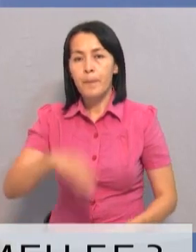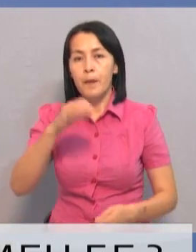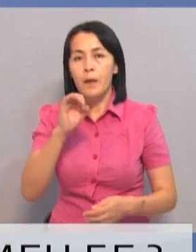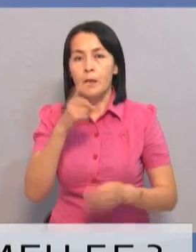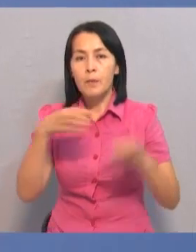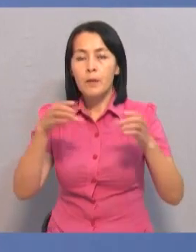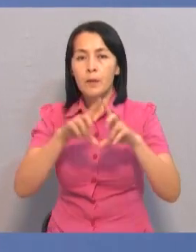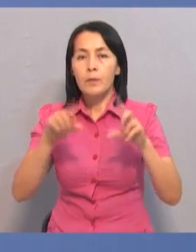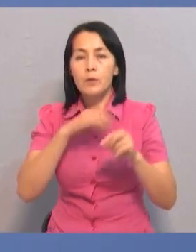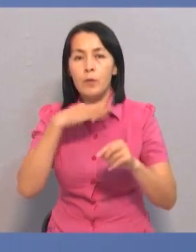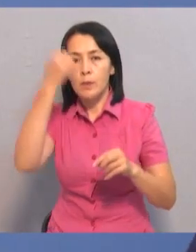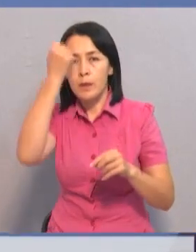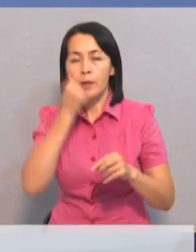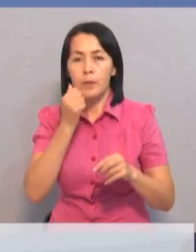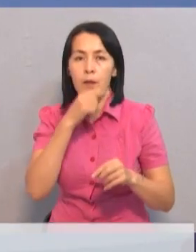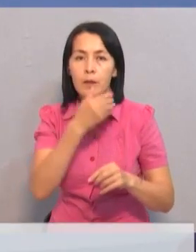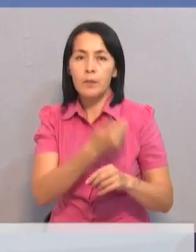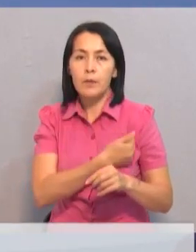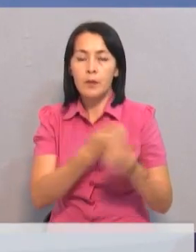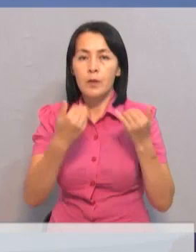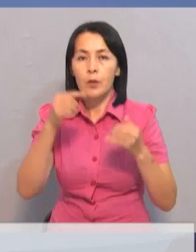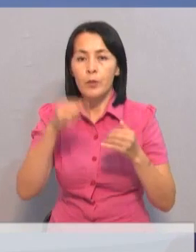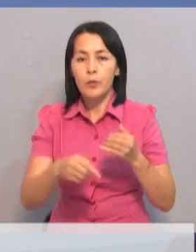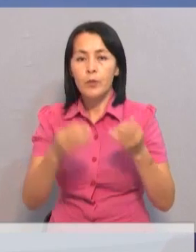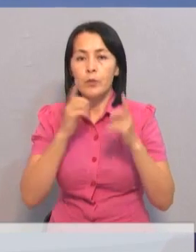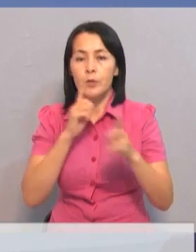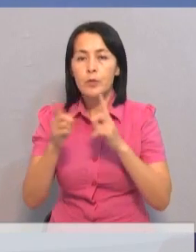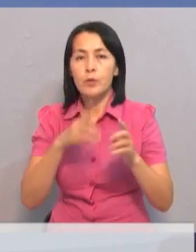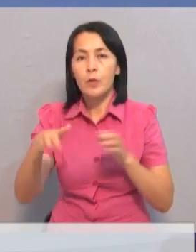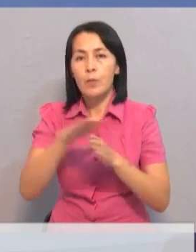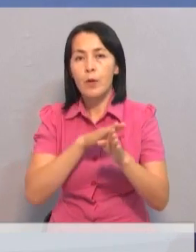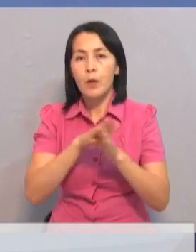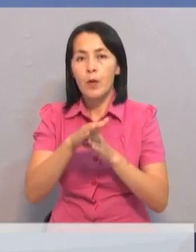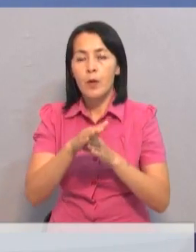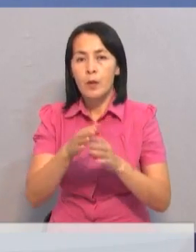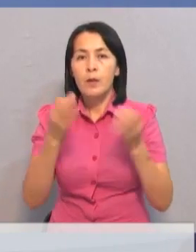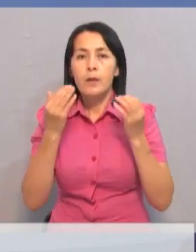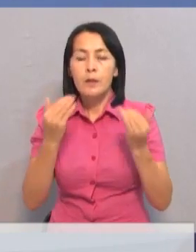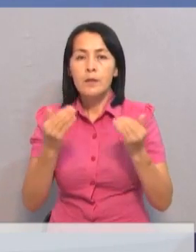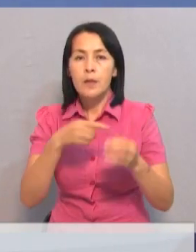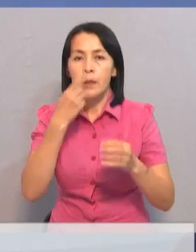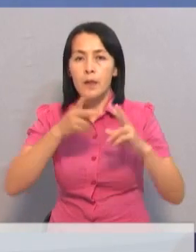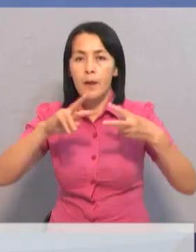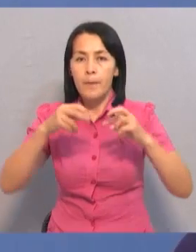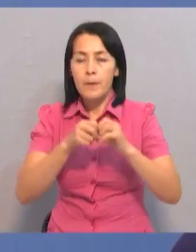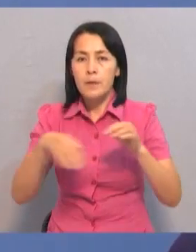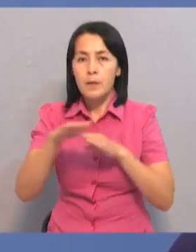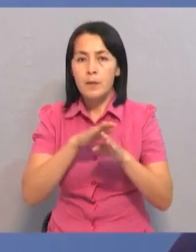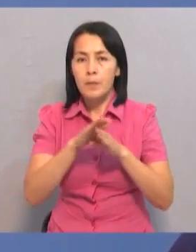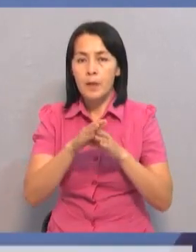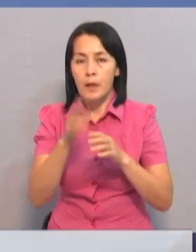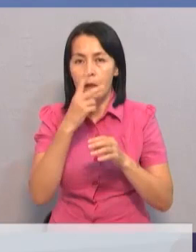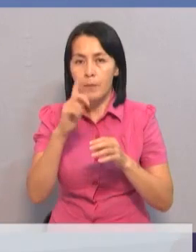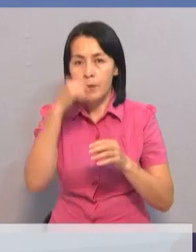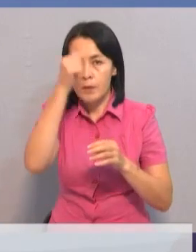Атамекен палатасына көп рахметімді айтып алғысымды білдіргім келеді. Дәл осындай жиын барлық аумақтарда өтіп жатыр. Айтылған проблеманың бәрін жинақтап,